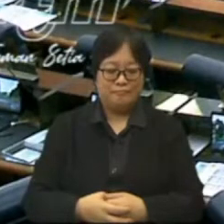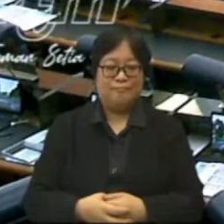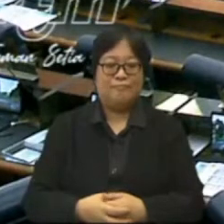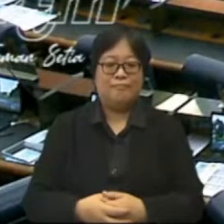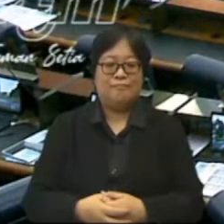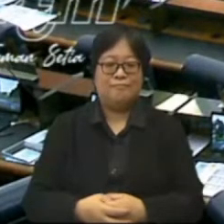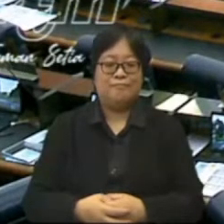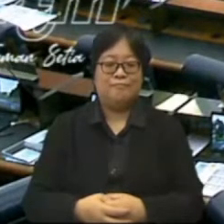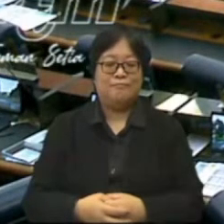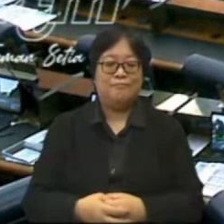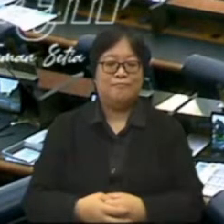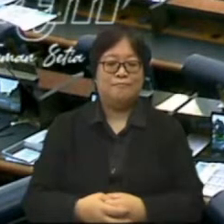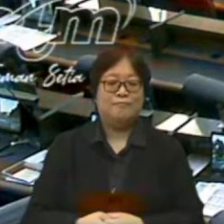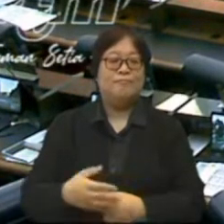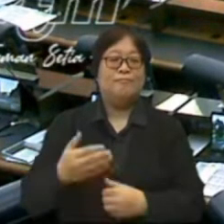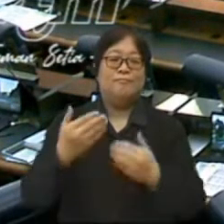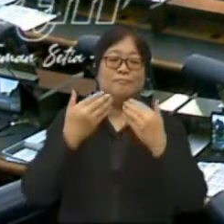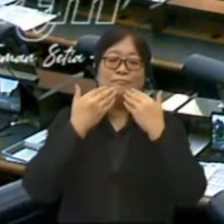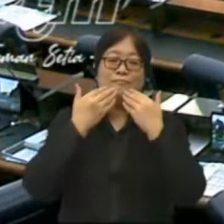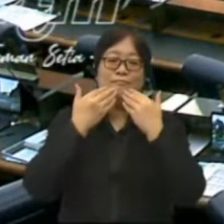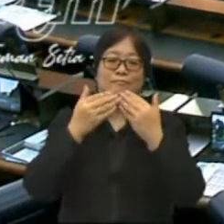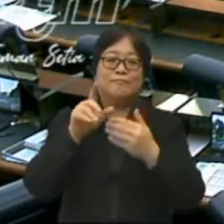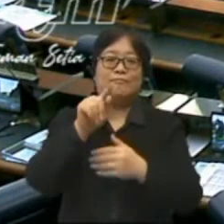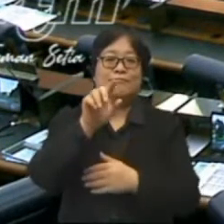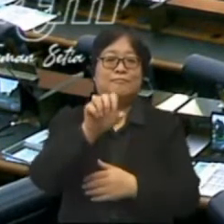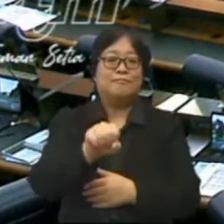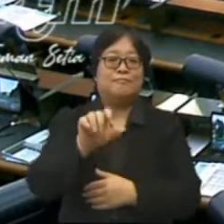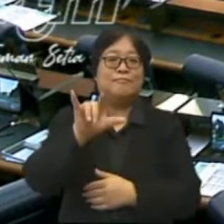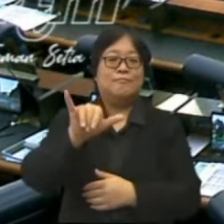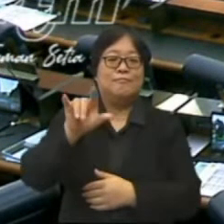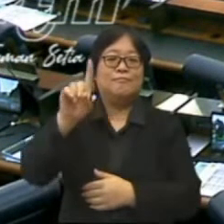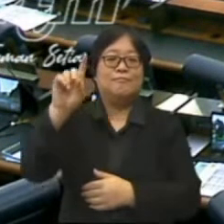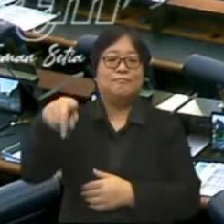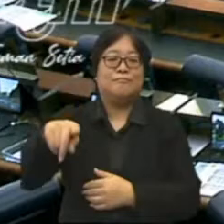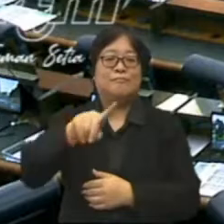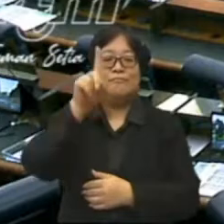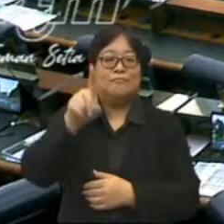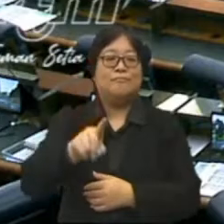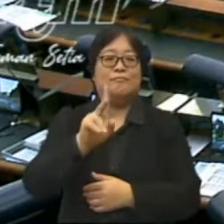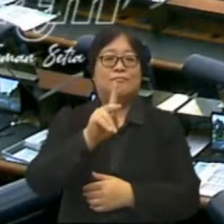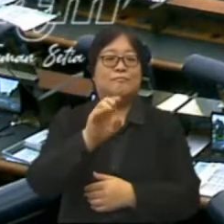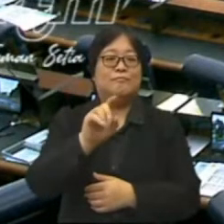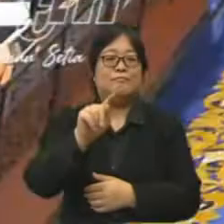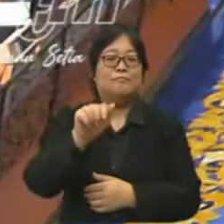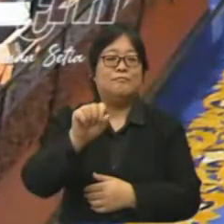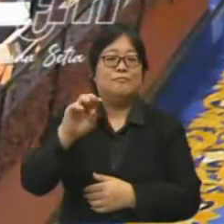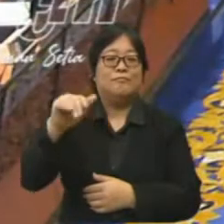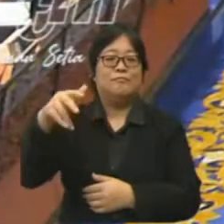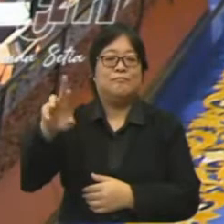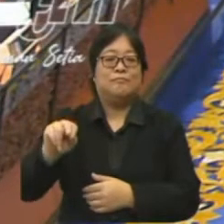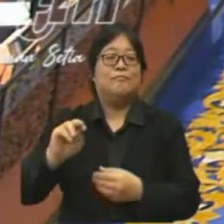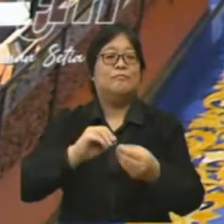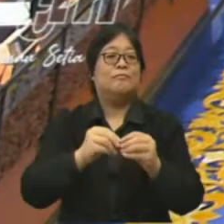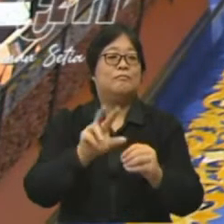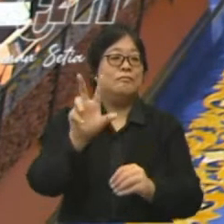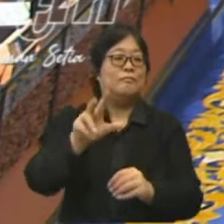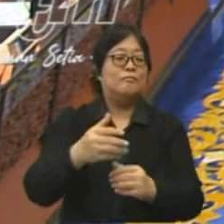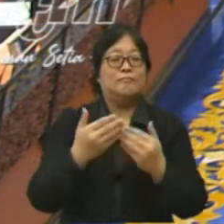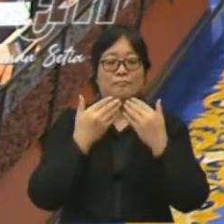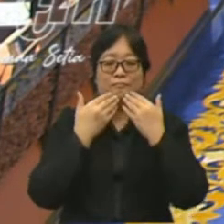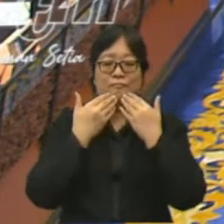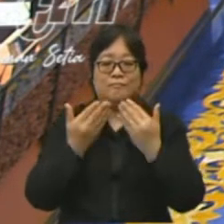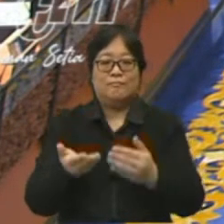Bismillahirrohmanirrohim Terima kasih yang dipertuhai soalan kota Semarang nomor 3